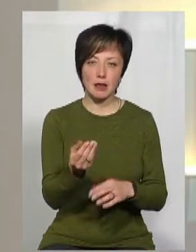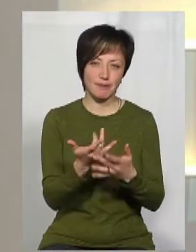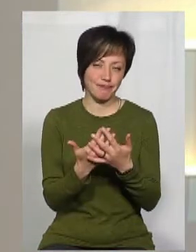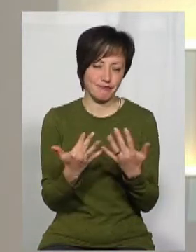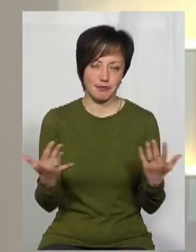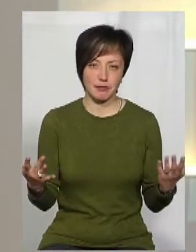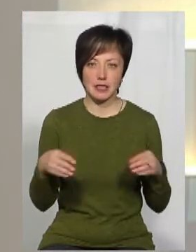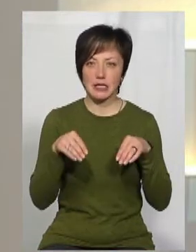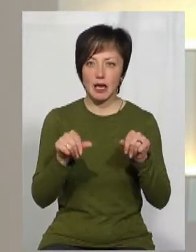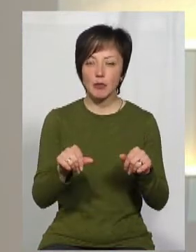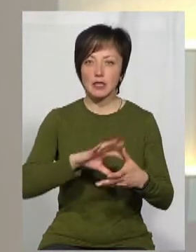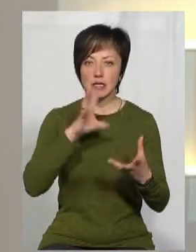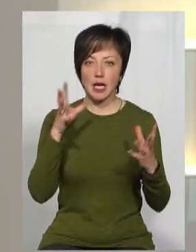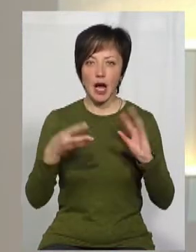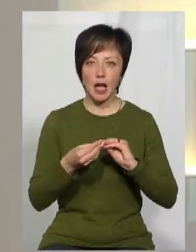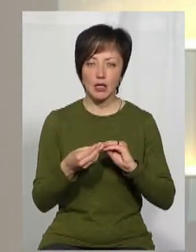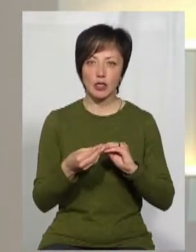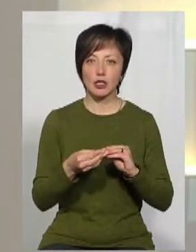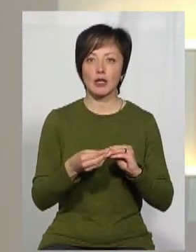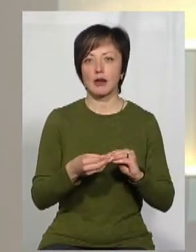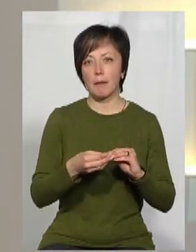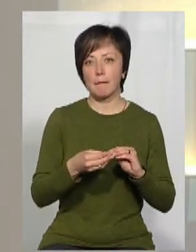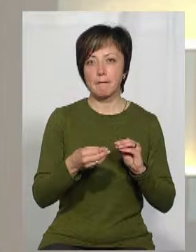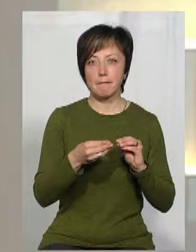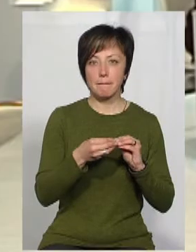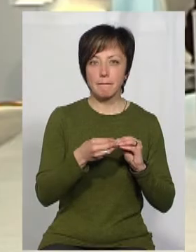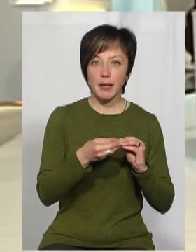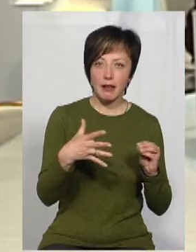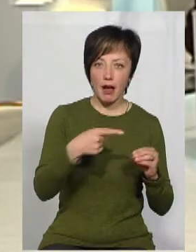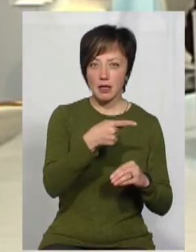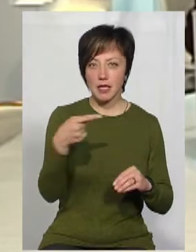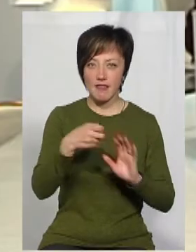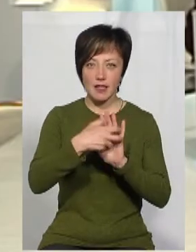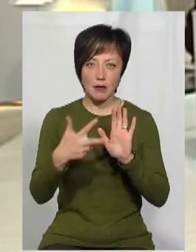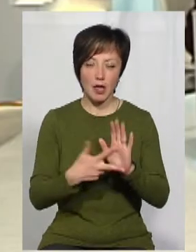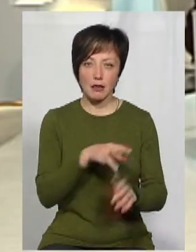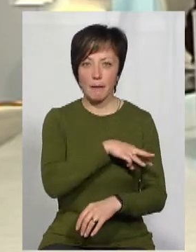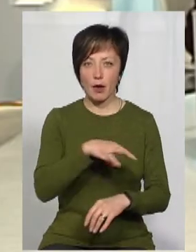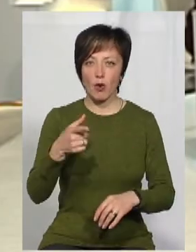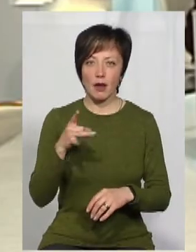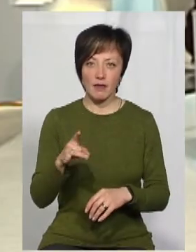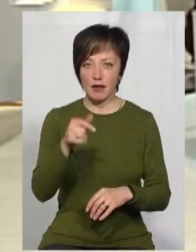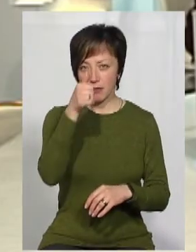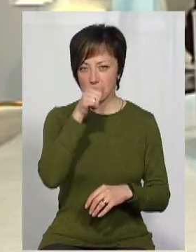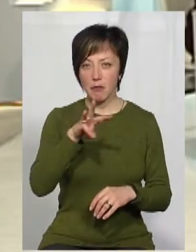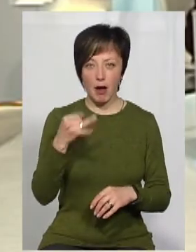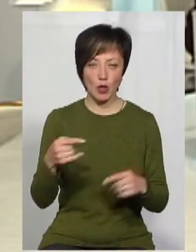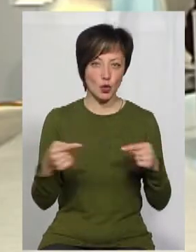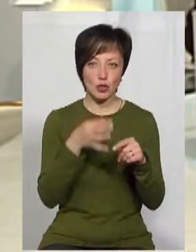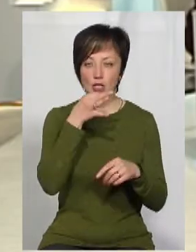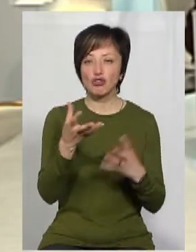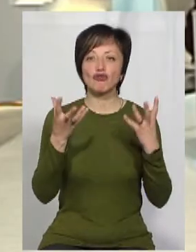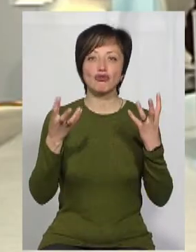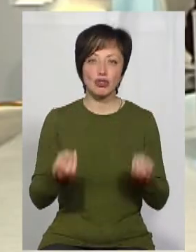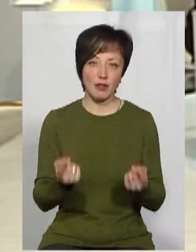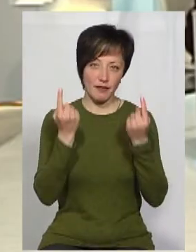сервітути. Загальна сума – це десь приблизно ще 15-18 мільйонів гривень. Ми, власне, в травні зможемо точно сказати. Але це